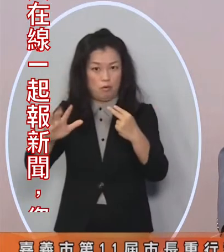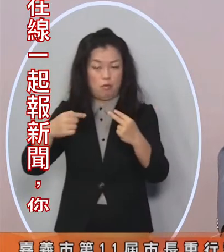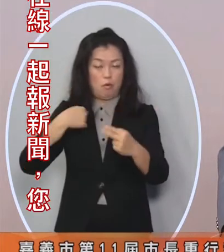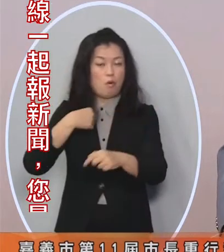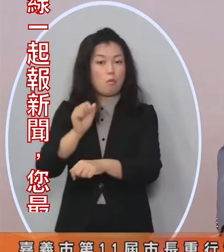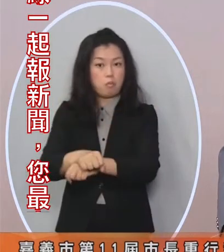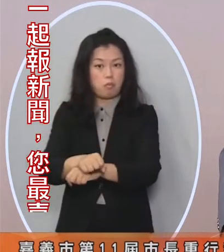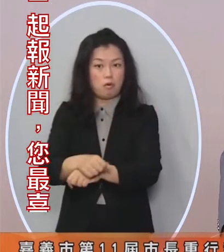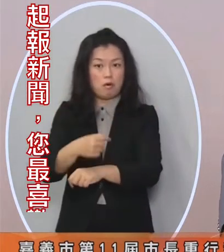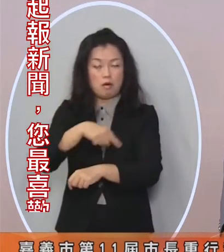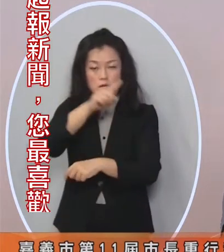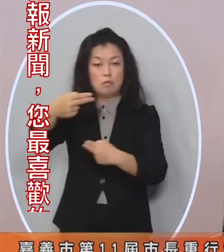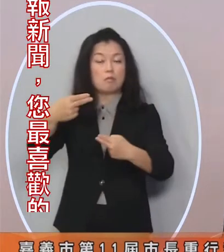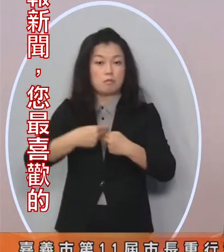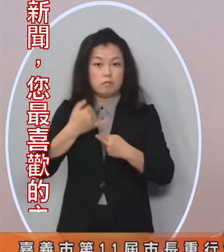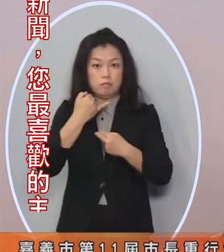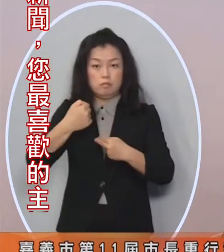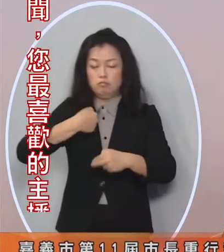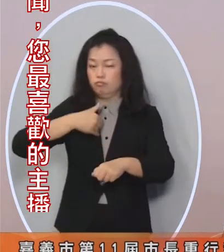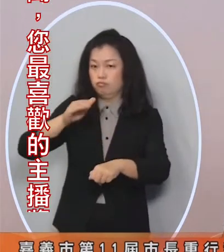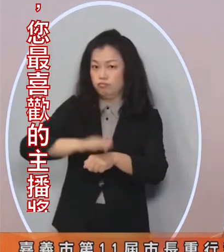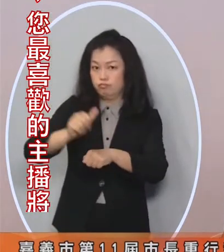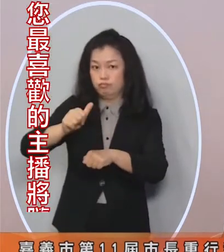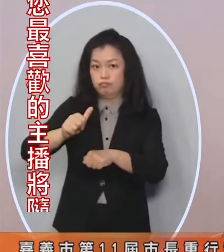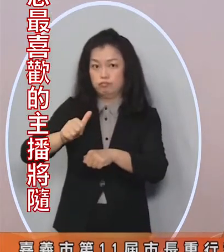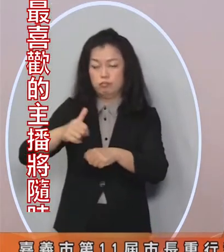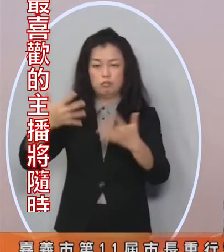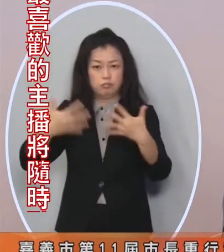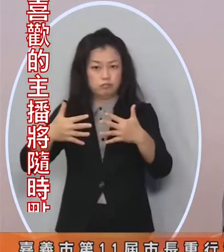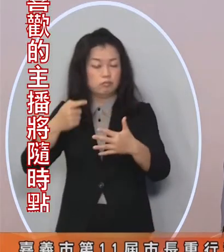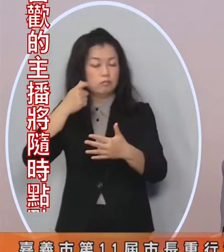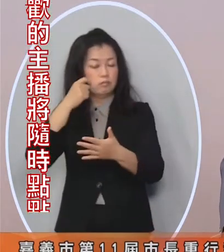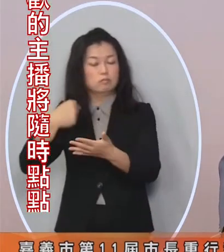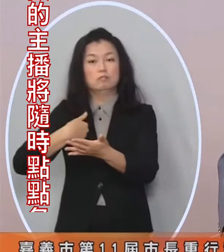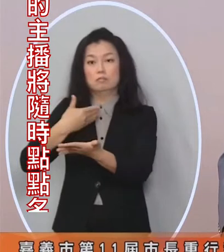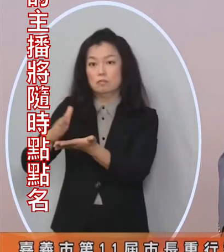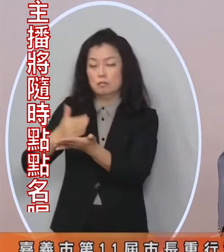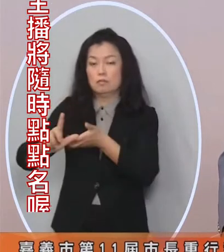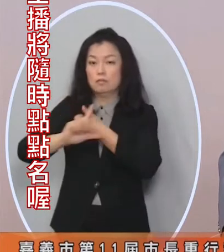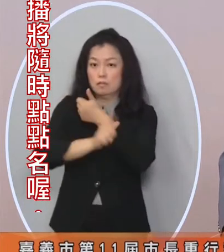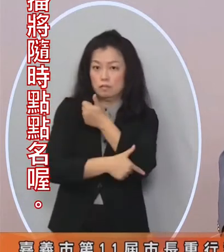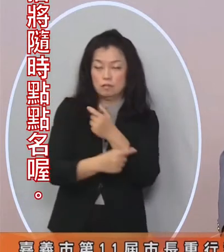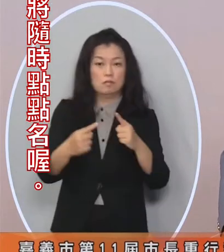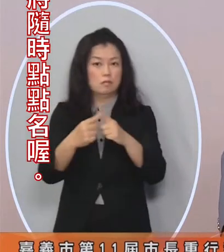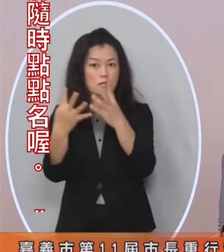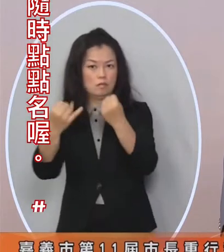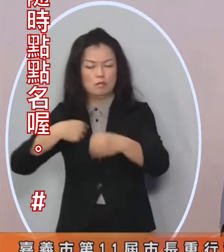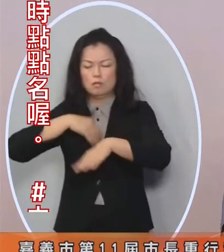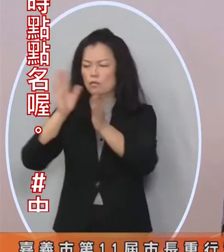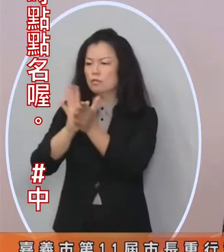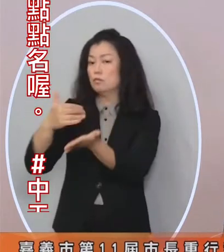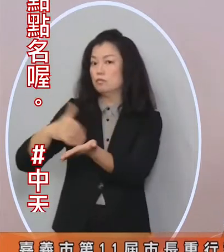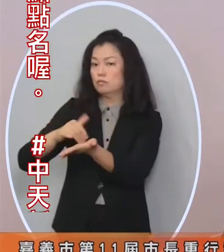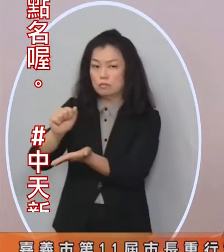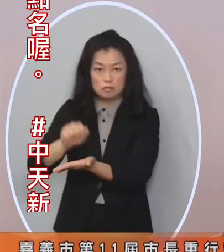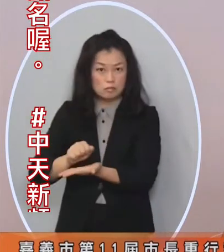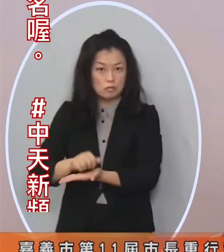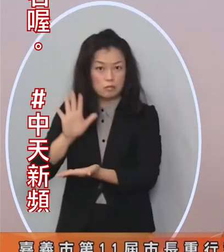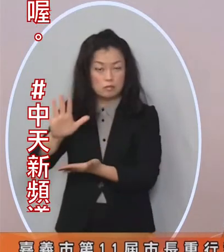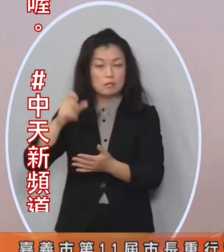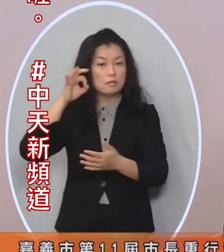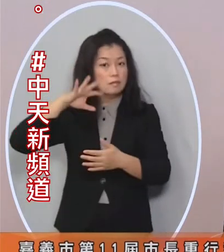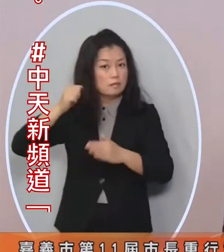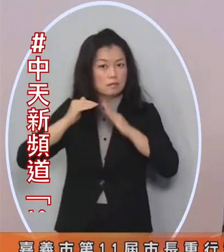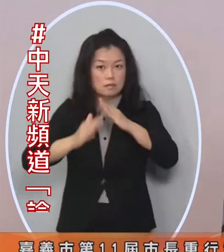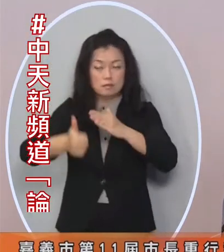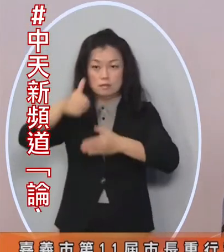一个专业的市长，我就可以来解决问题，我们连方法、连人数、连数字都算给大家了。所以嘉义市长的选